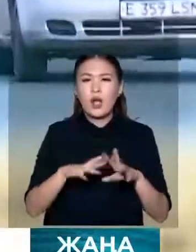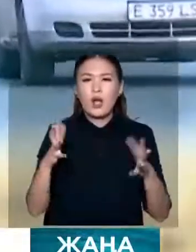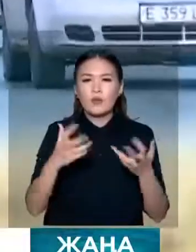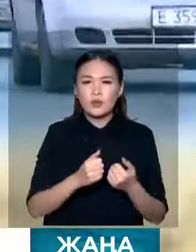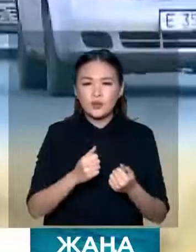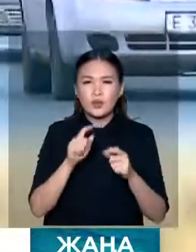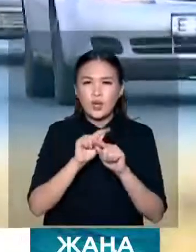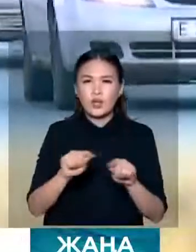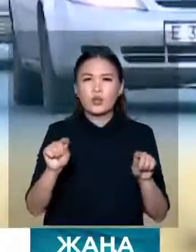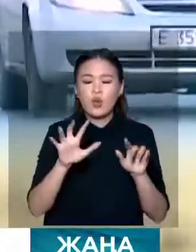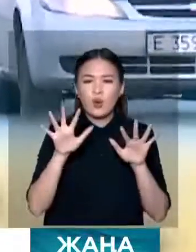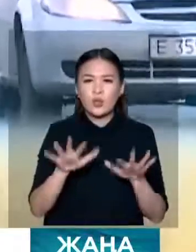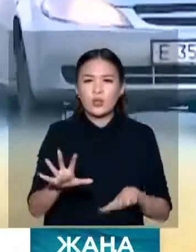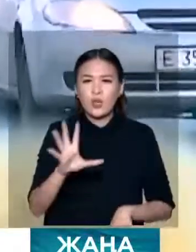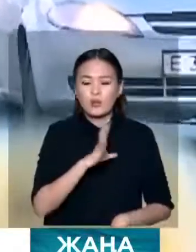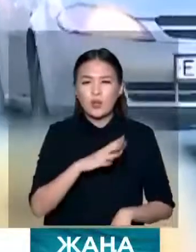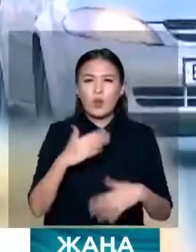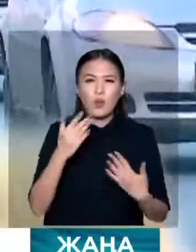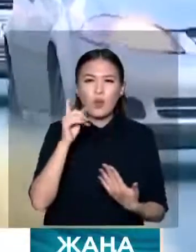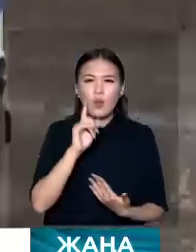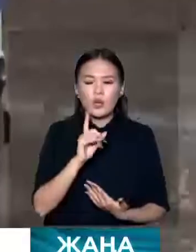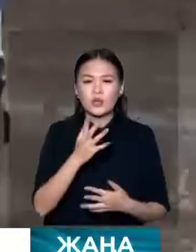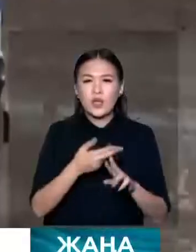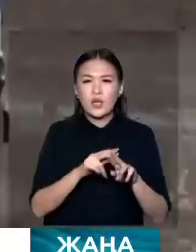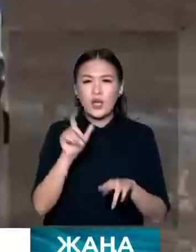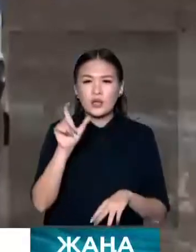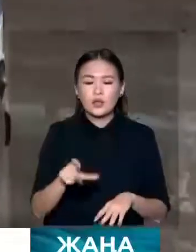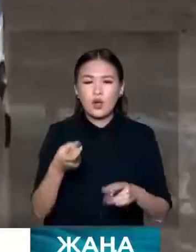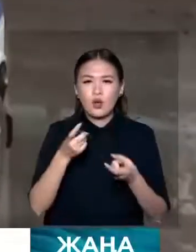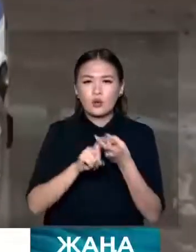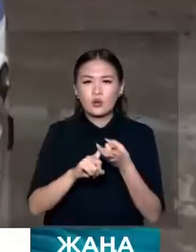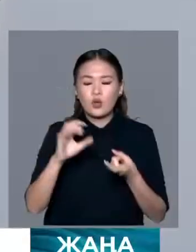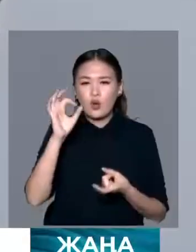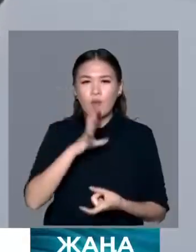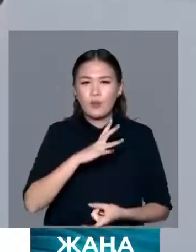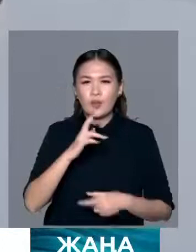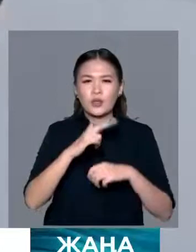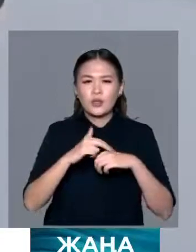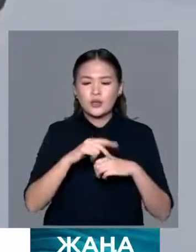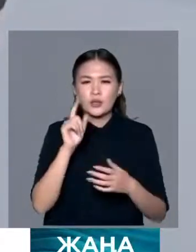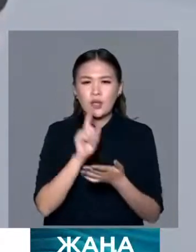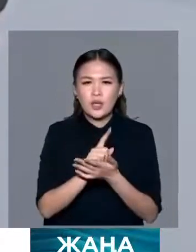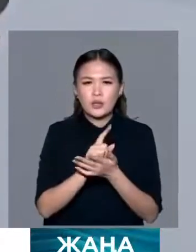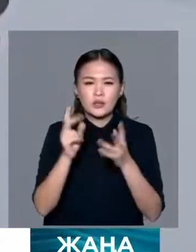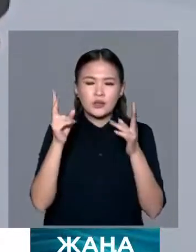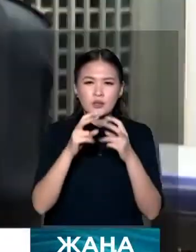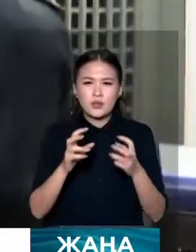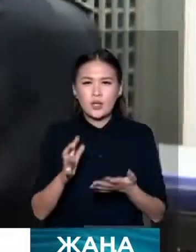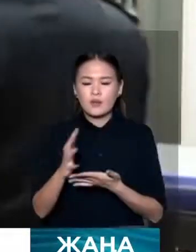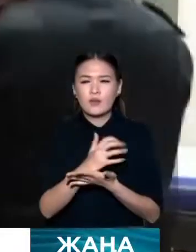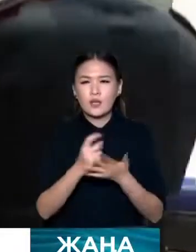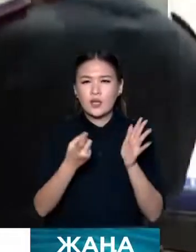тарату орталығына орналастырды. Қазіргі уақытта азаматқа қатысты көші-қон полициясы тиісті іс-құжаттар жинақтап